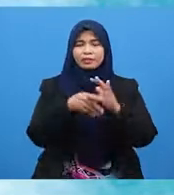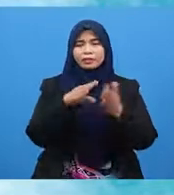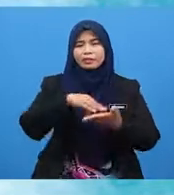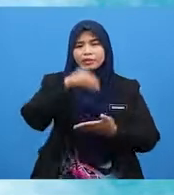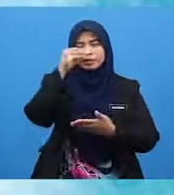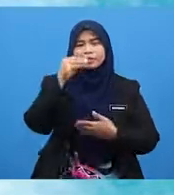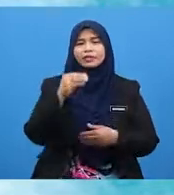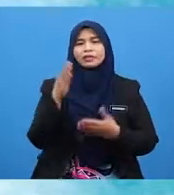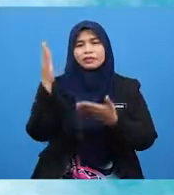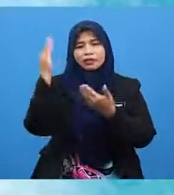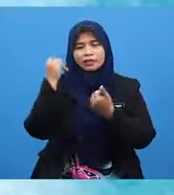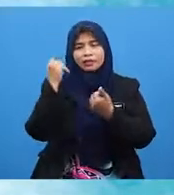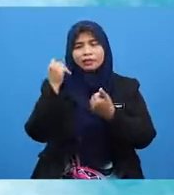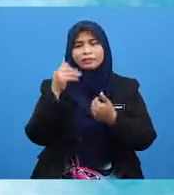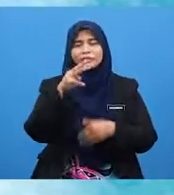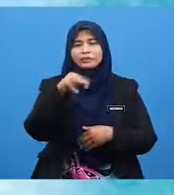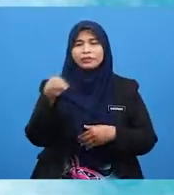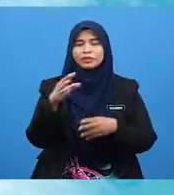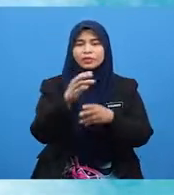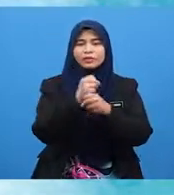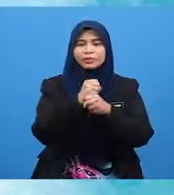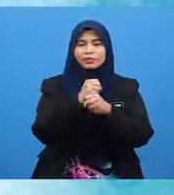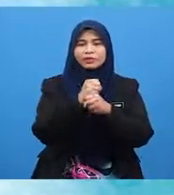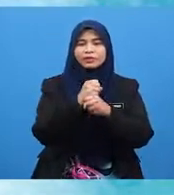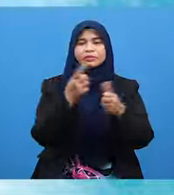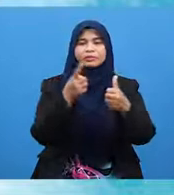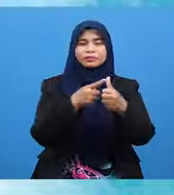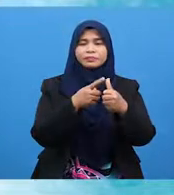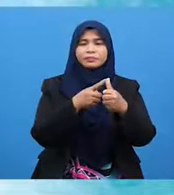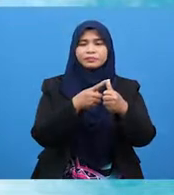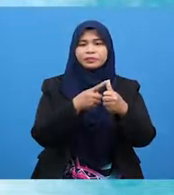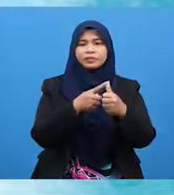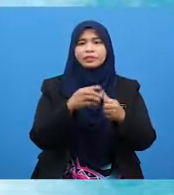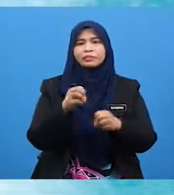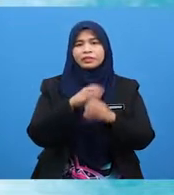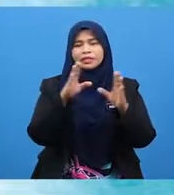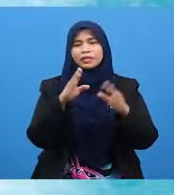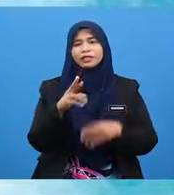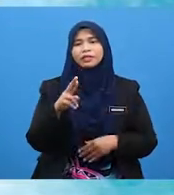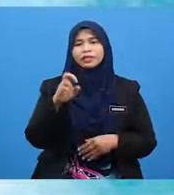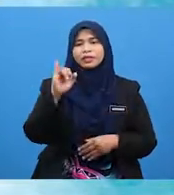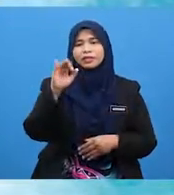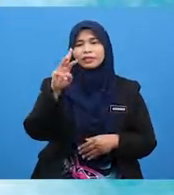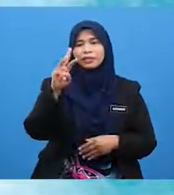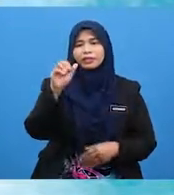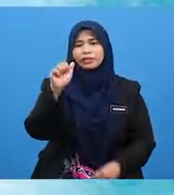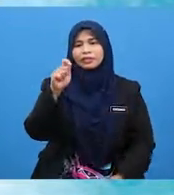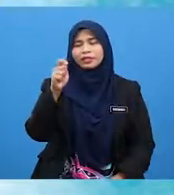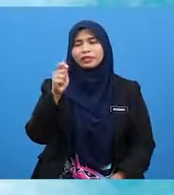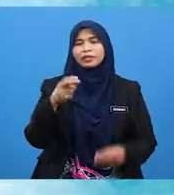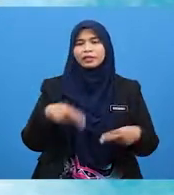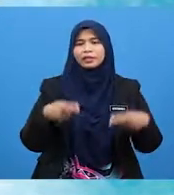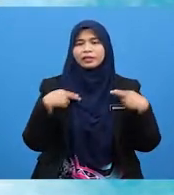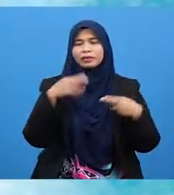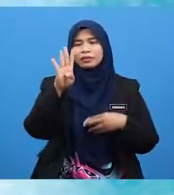ini, diharapkan murid dapat pertama, menyatakan riwayat hidup empat